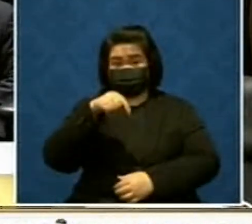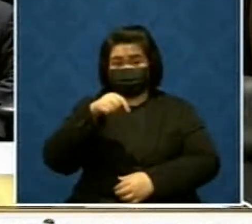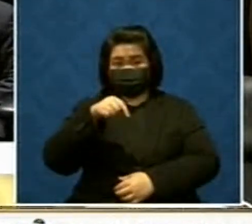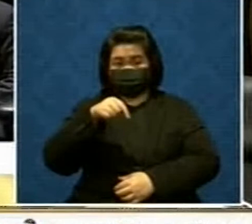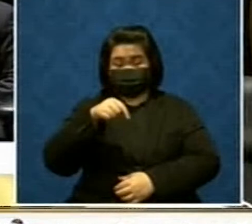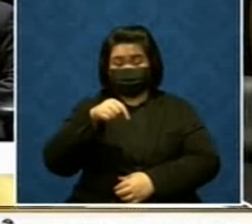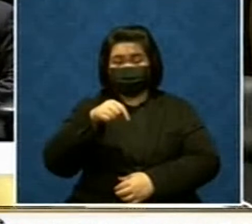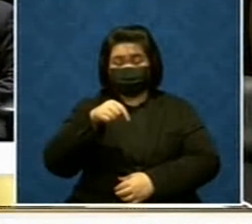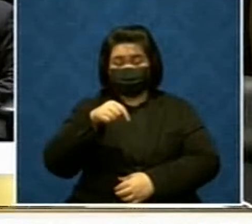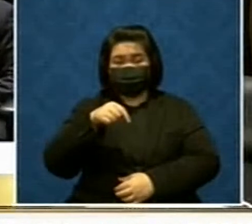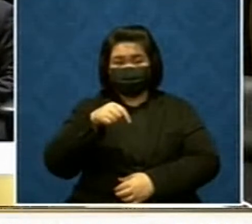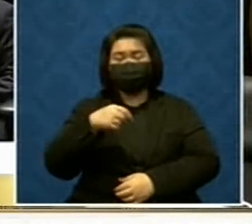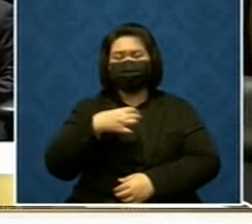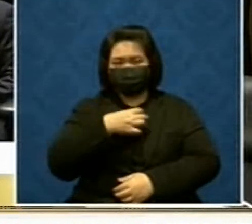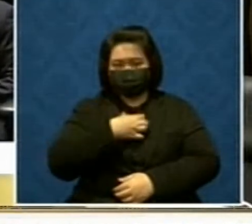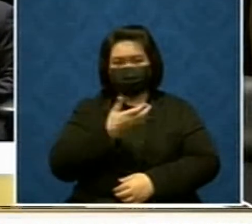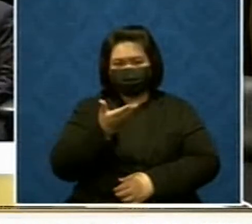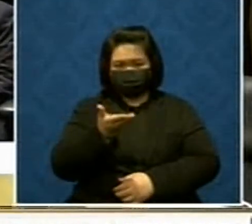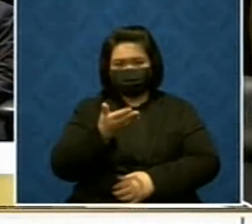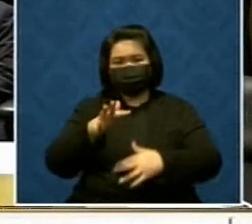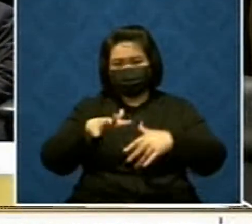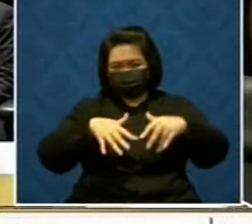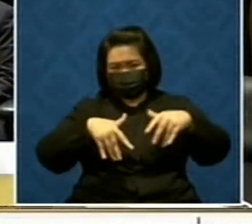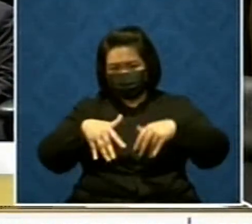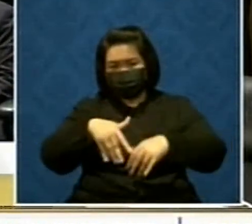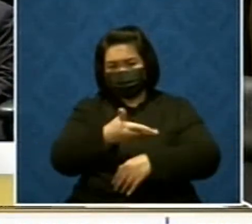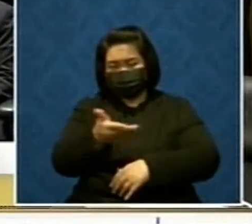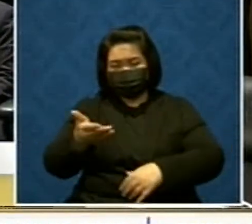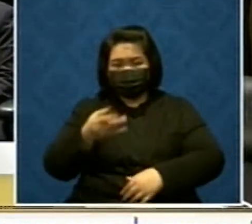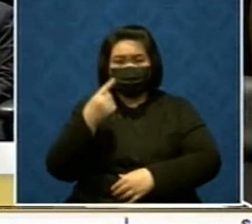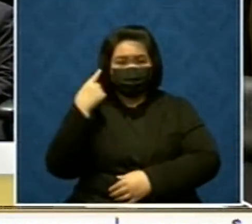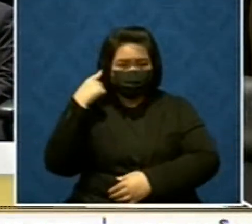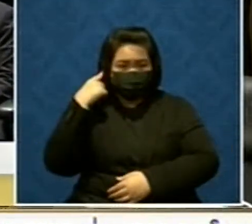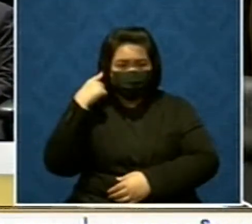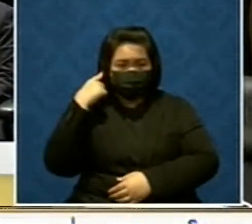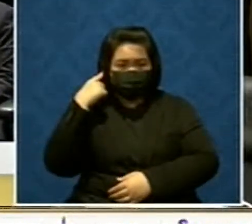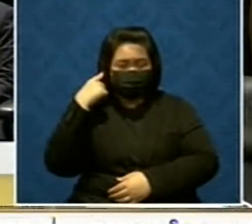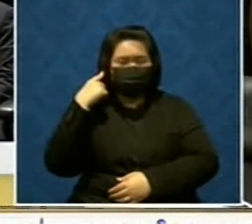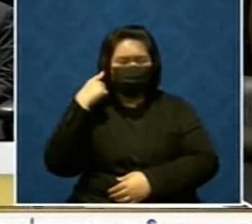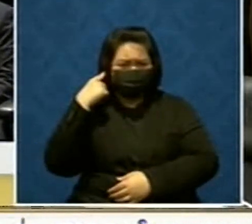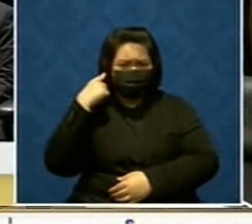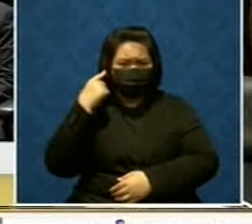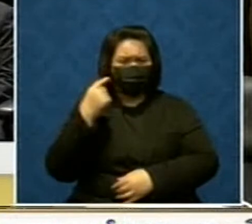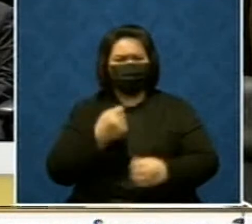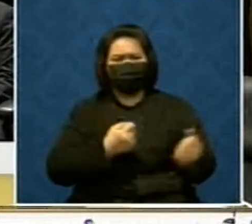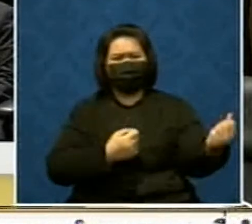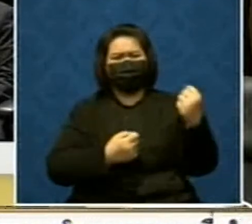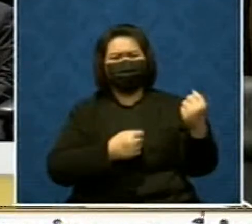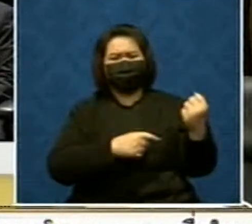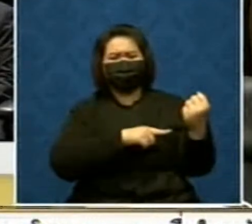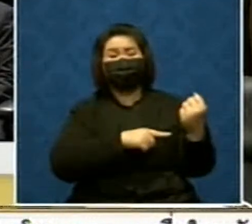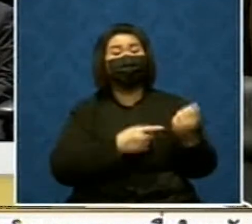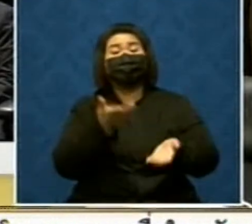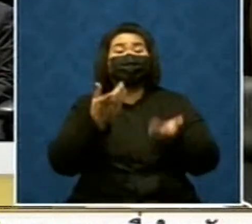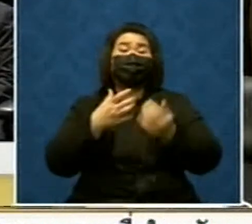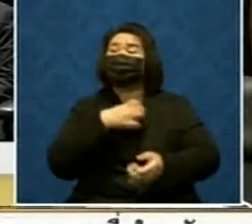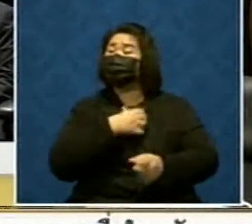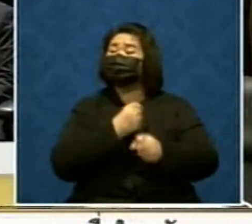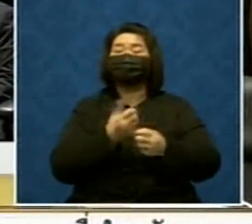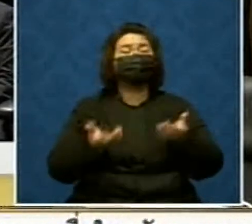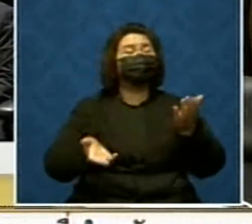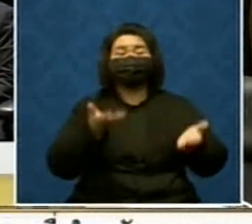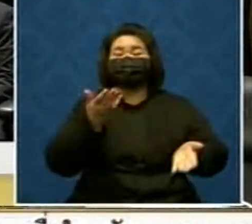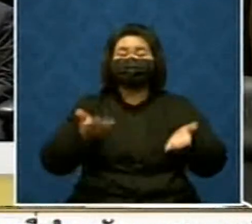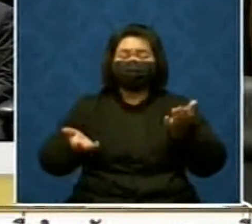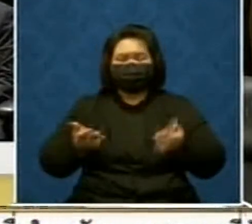ที่อยากให้พี่น้องประชาชนที่รับฟังรับทราบว่าเขามีอำนาจเขาทำอะไรก็ได้ยัง